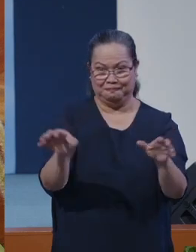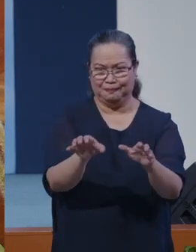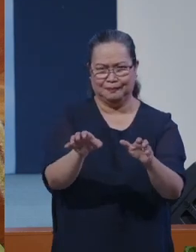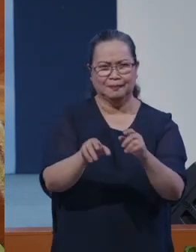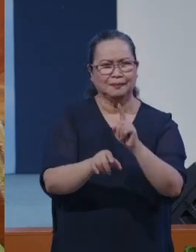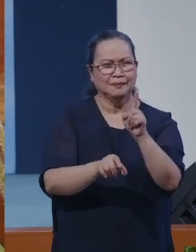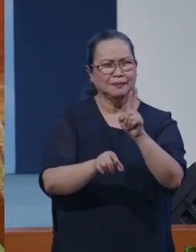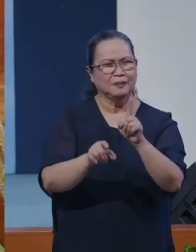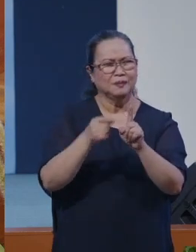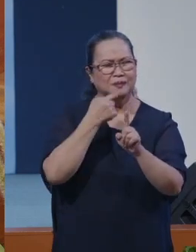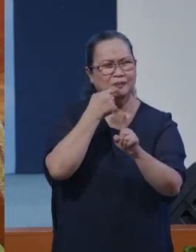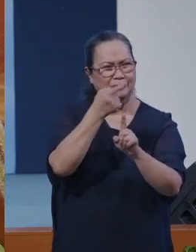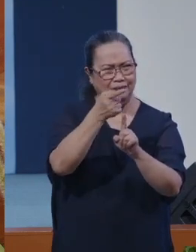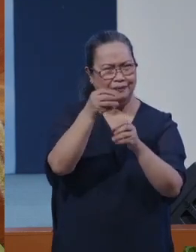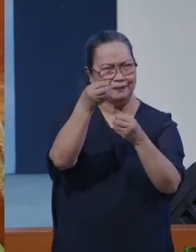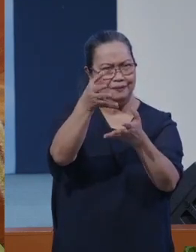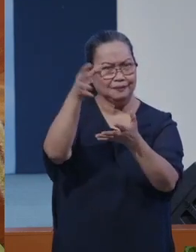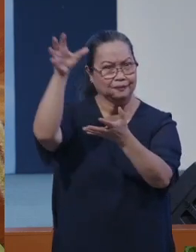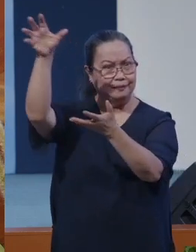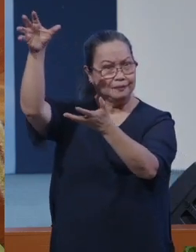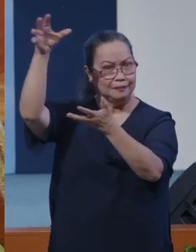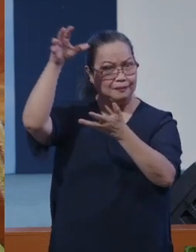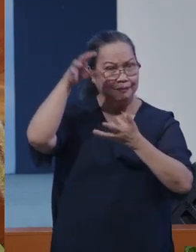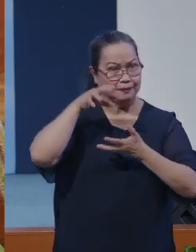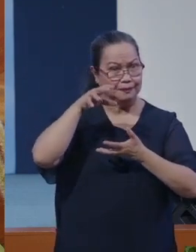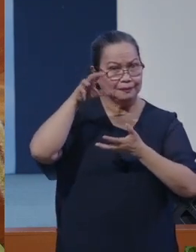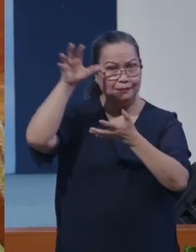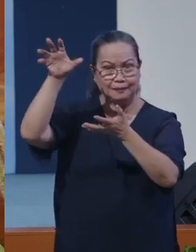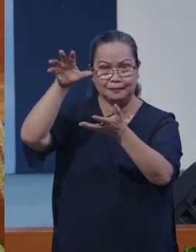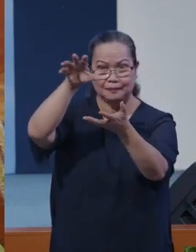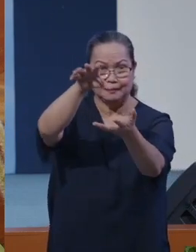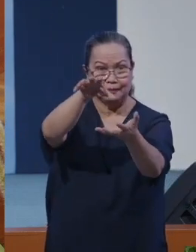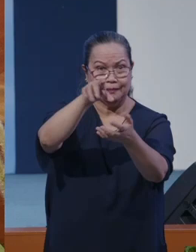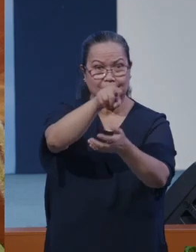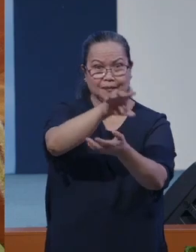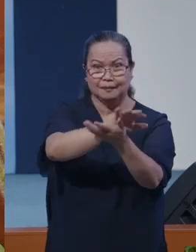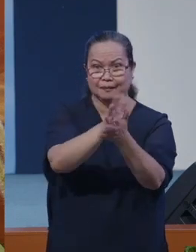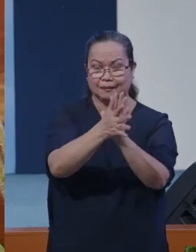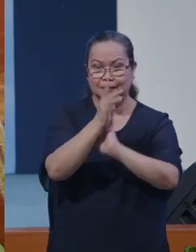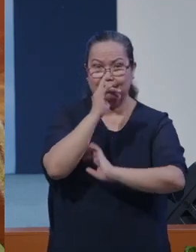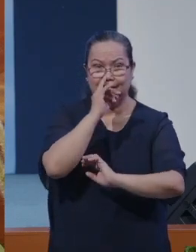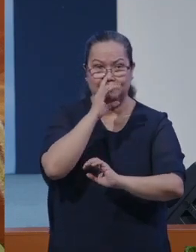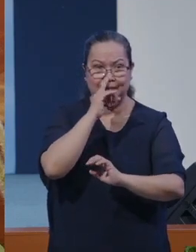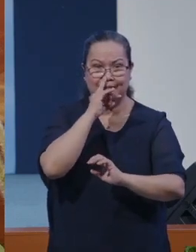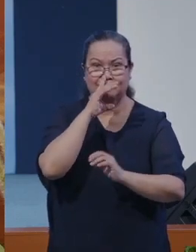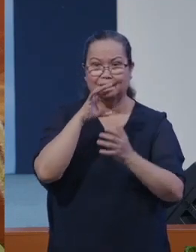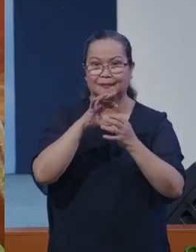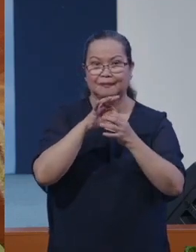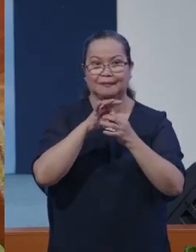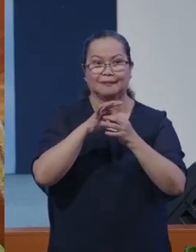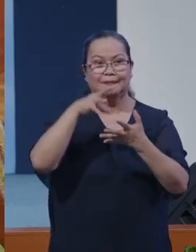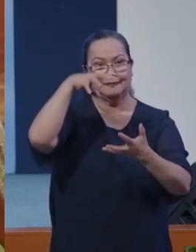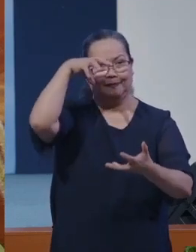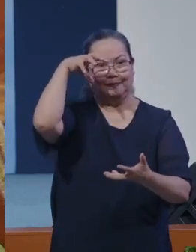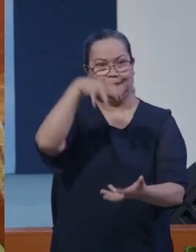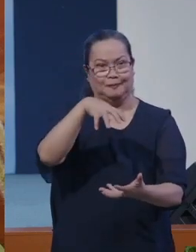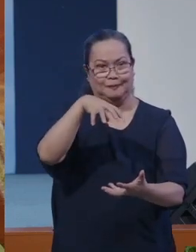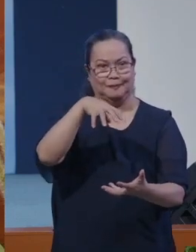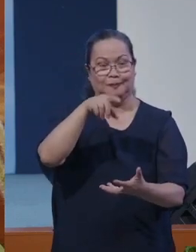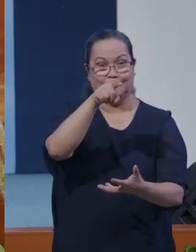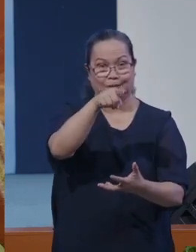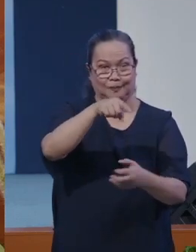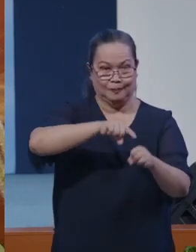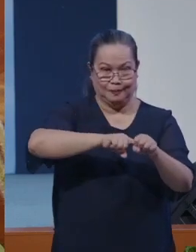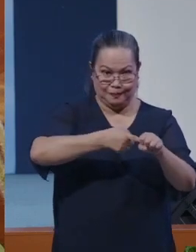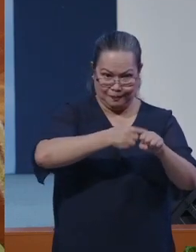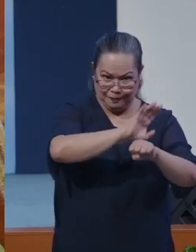Bakit niya ibinibigay sa inyo? Sapagkat hindi po kayo napapaalipin sa kayamanan. Alam niya na inyong